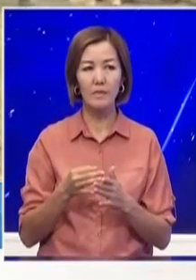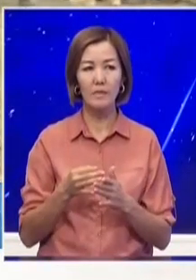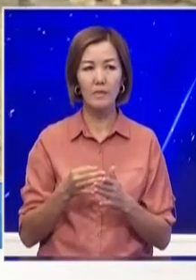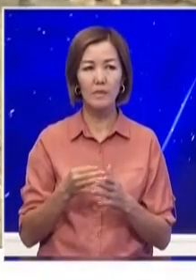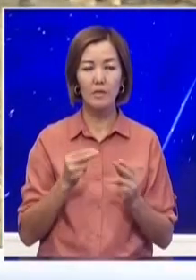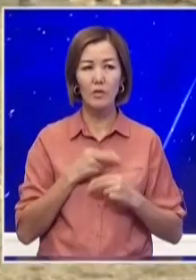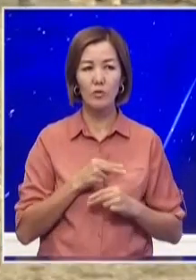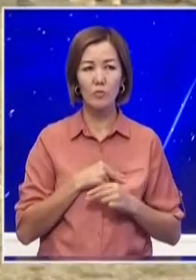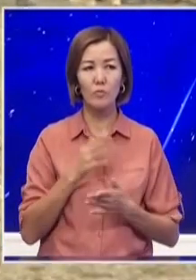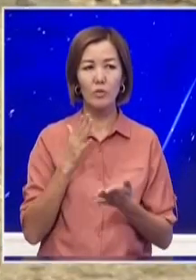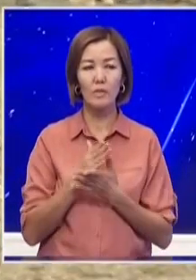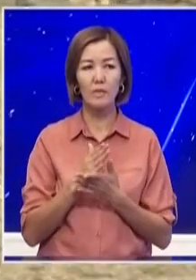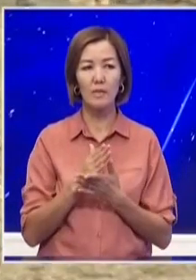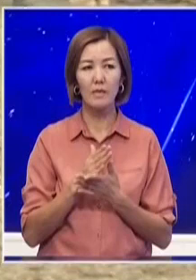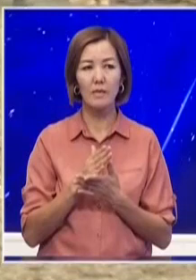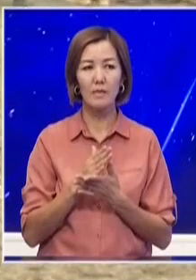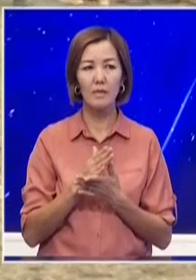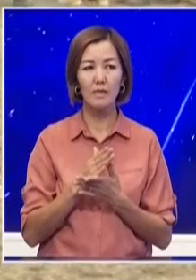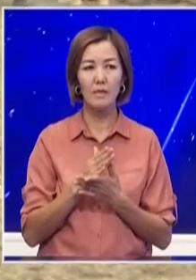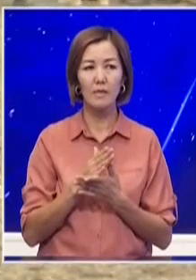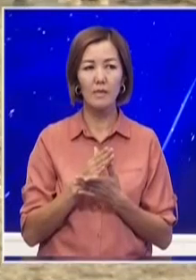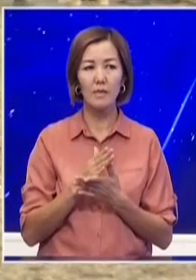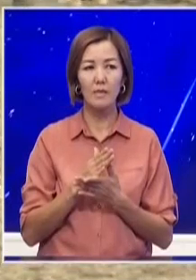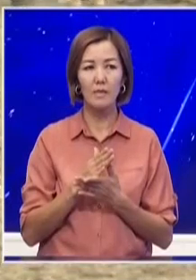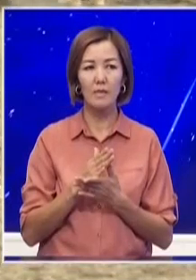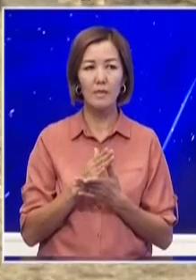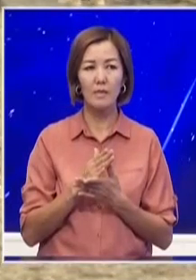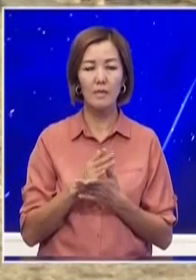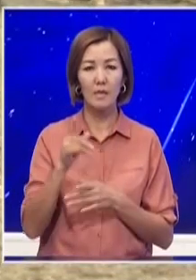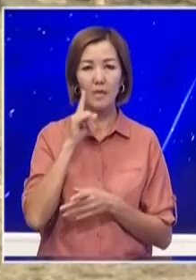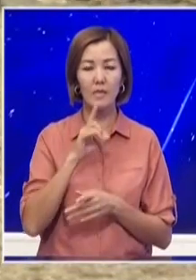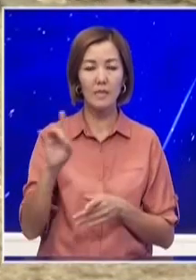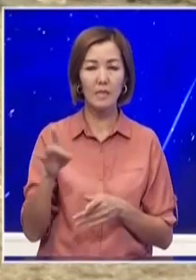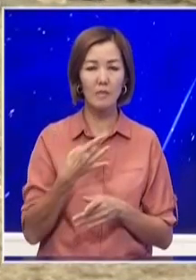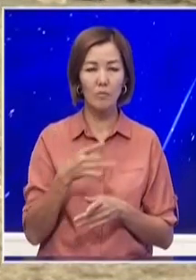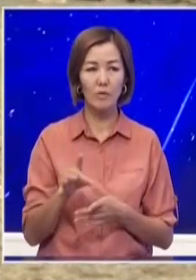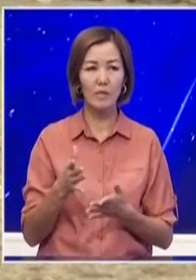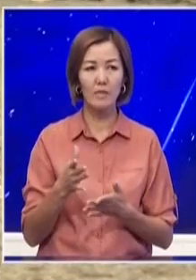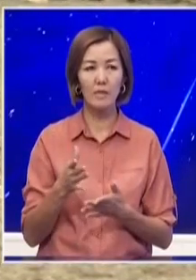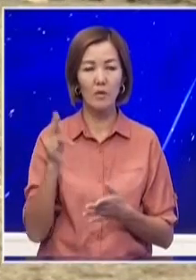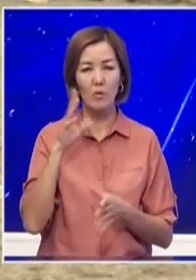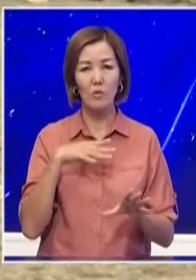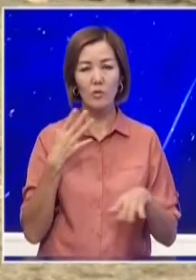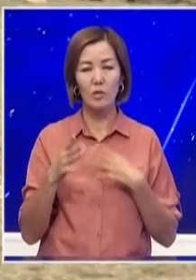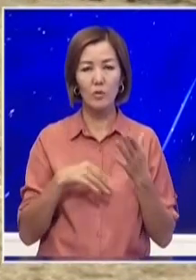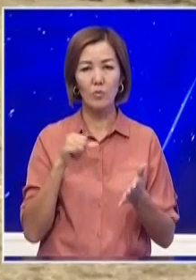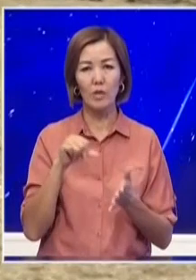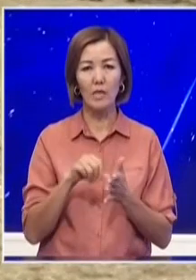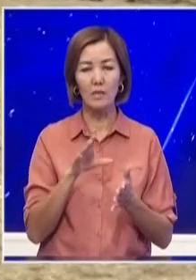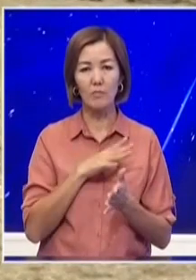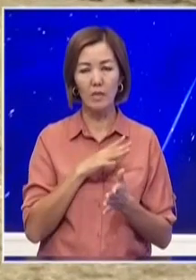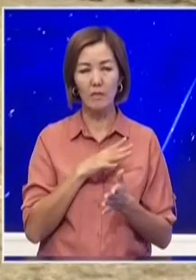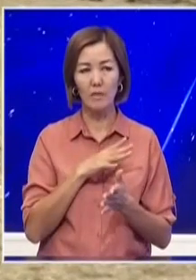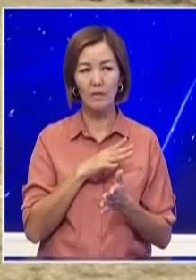ұйымдастырған оқу-жаттығу жиынына өз еркіммен келіп қатысып, Қазақстан Республикасының азаматы ретінде борышым өтеп осы